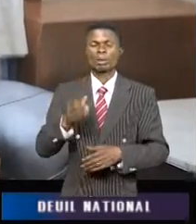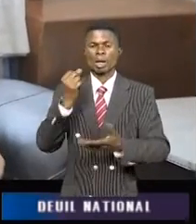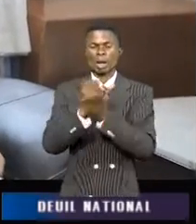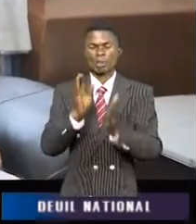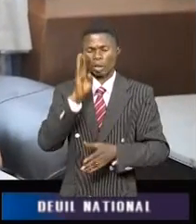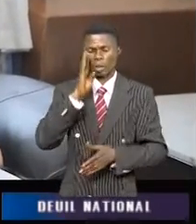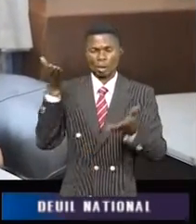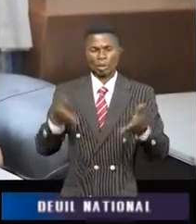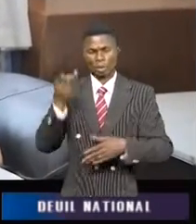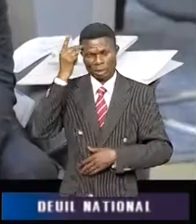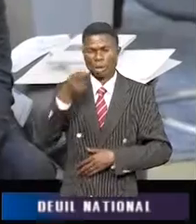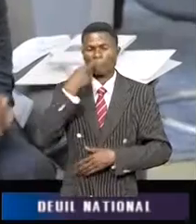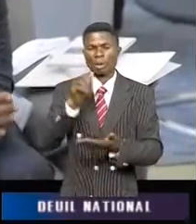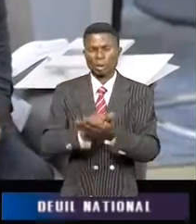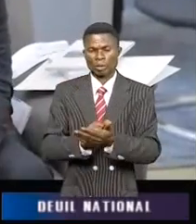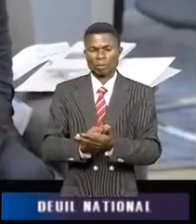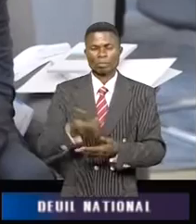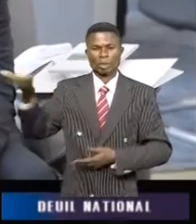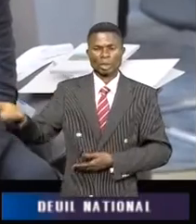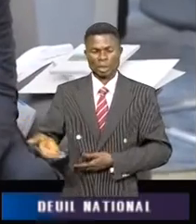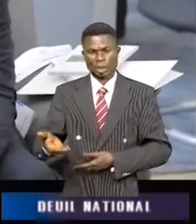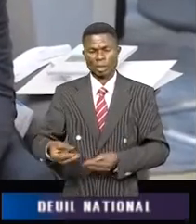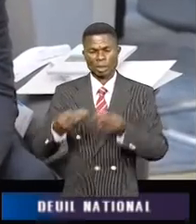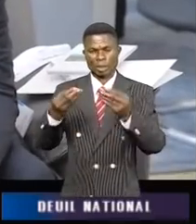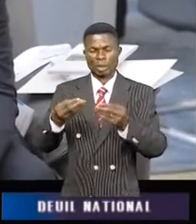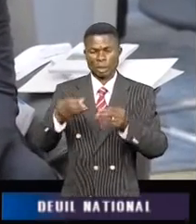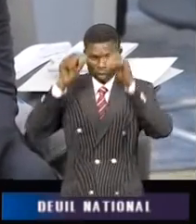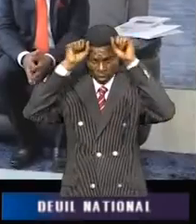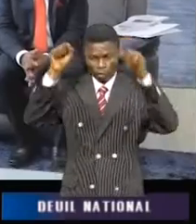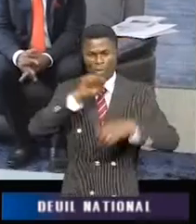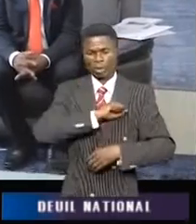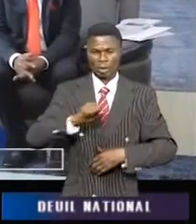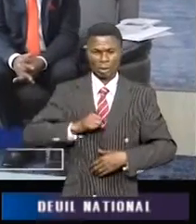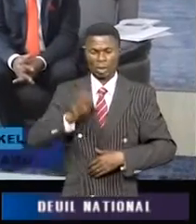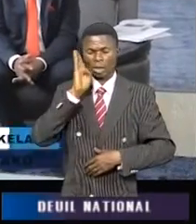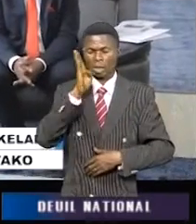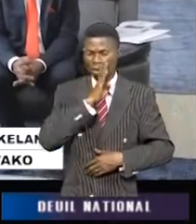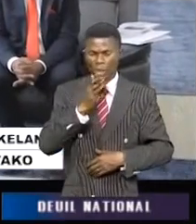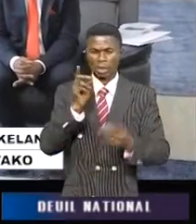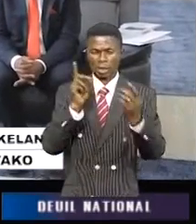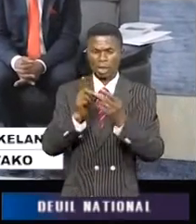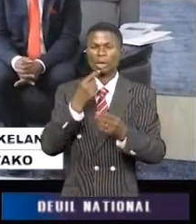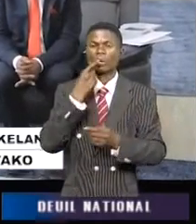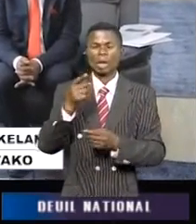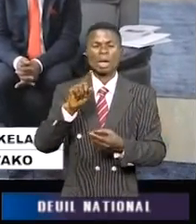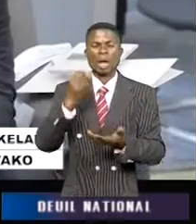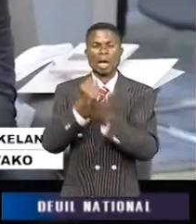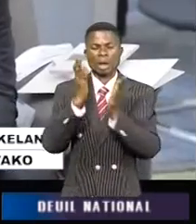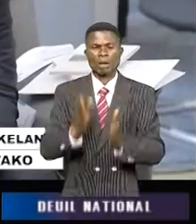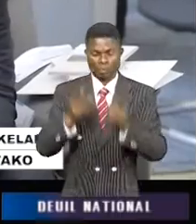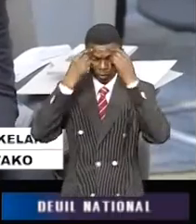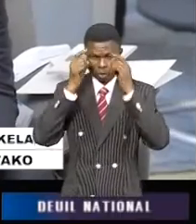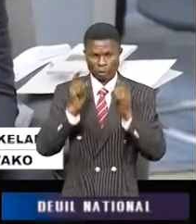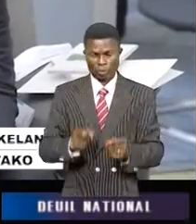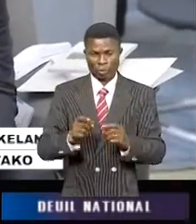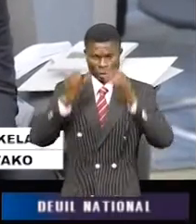Belgique accrédité à Kinshasa, lors de l'audience que lui a accordé le président du Sénat, Modeste Baat Loukoubou, qui a dit à son hôte la détermination